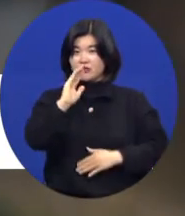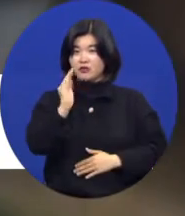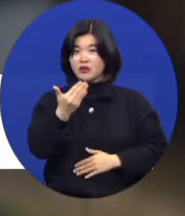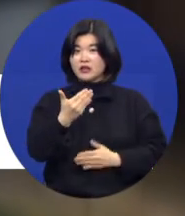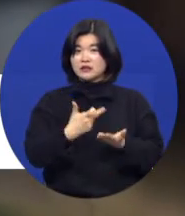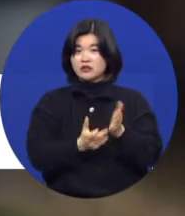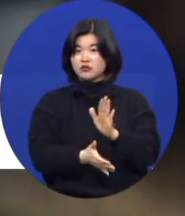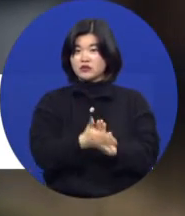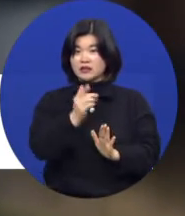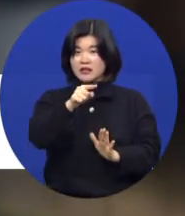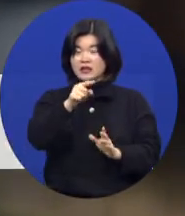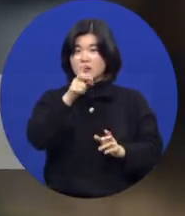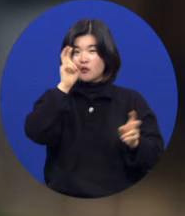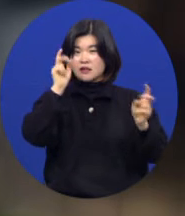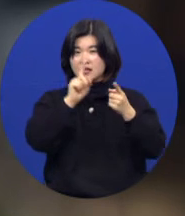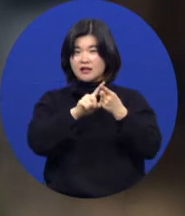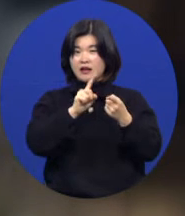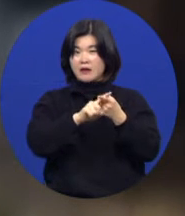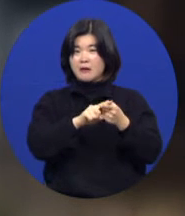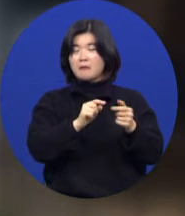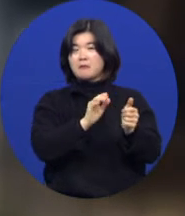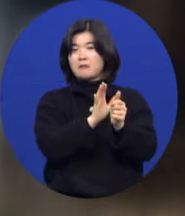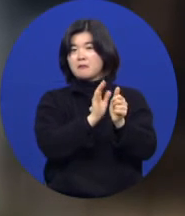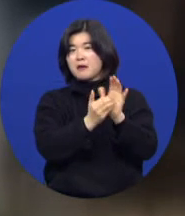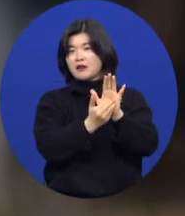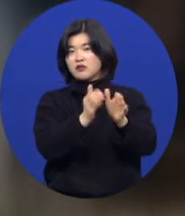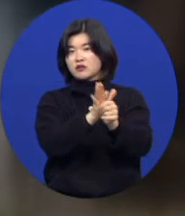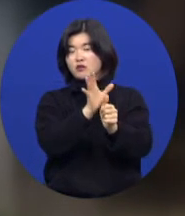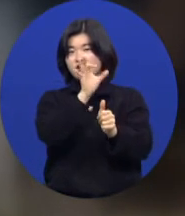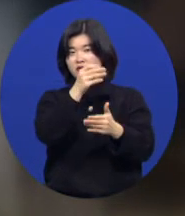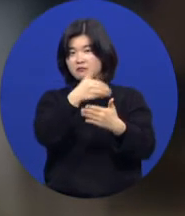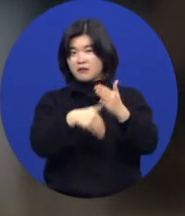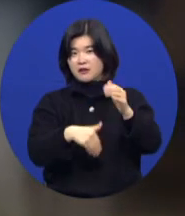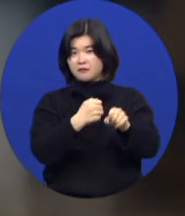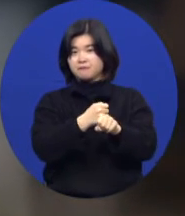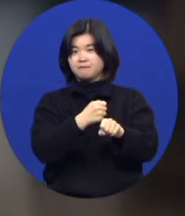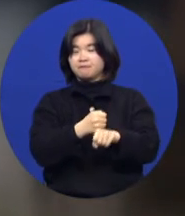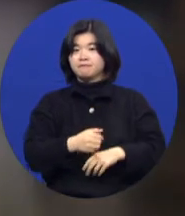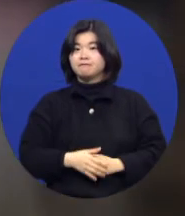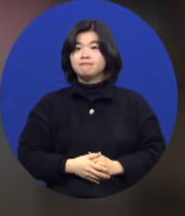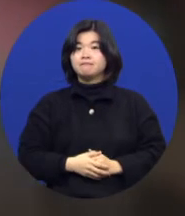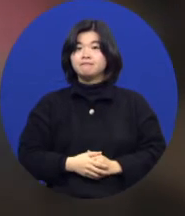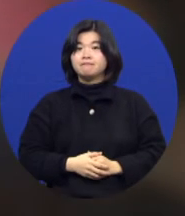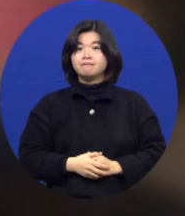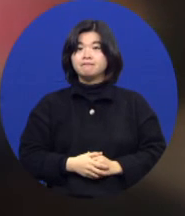제주시는 해당 업소를 방역 지원금 대상에서 제외하기로 했습니다.